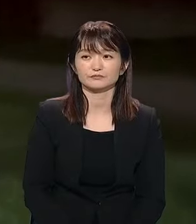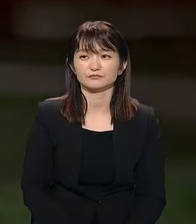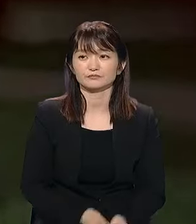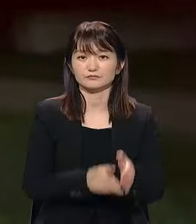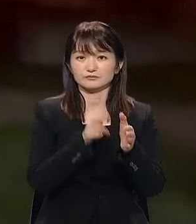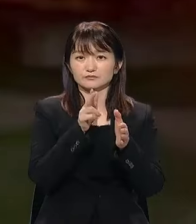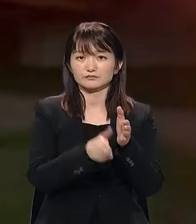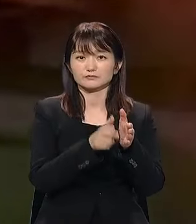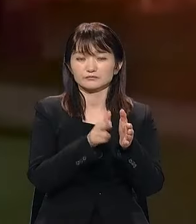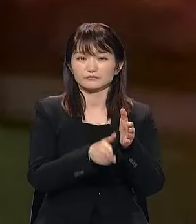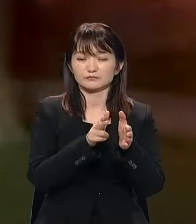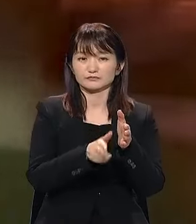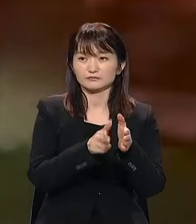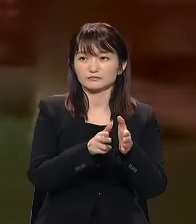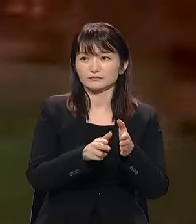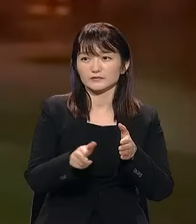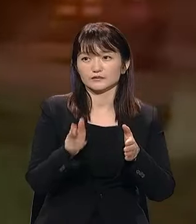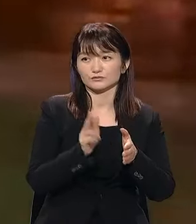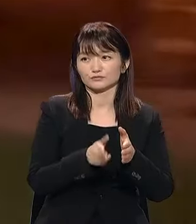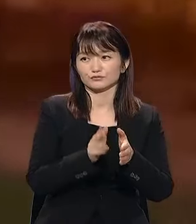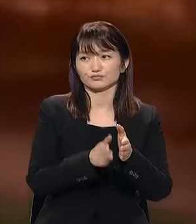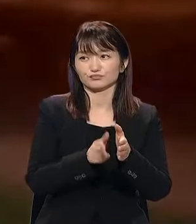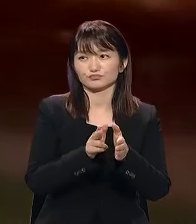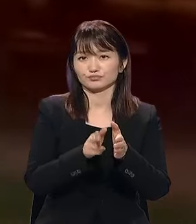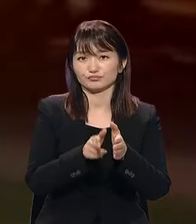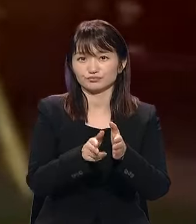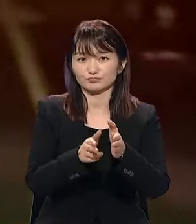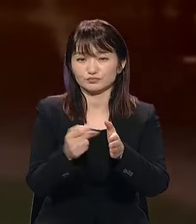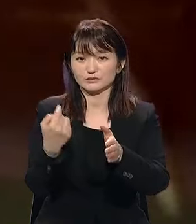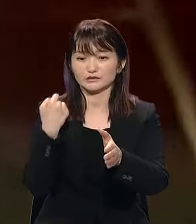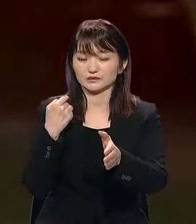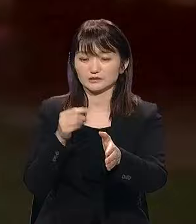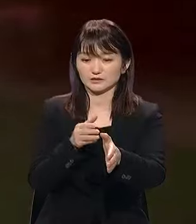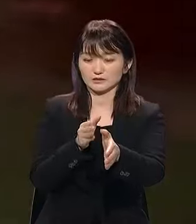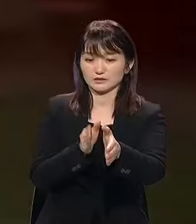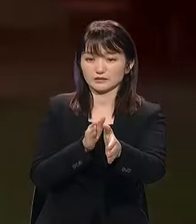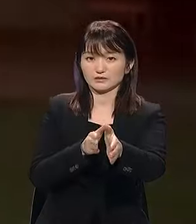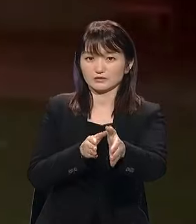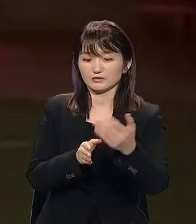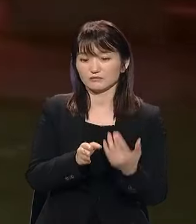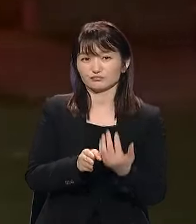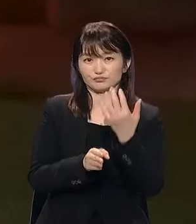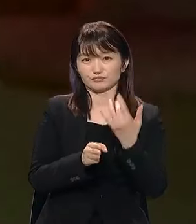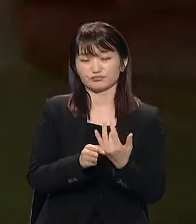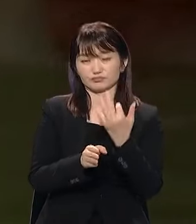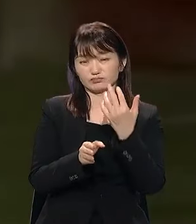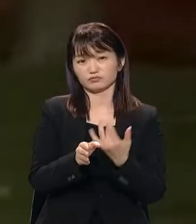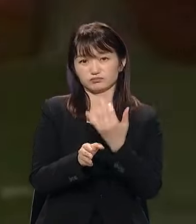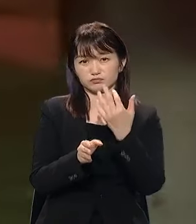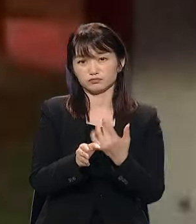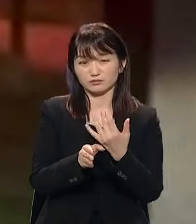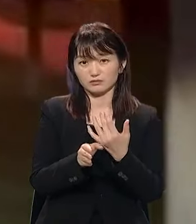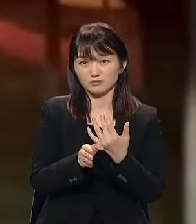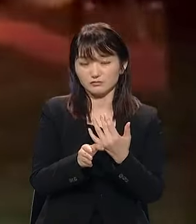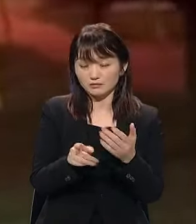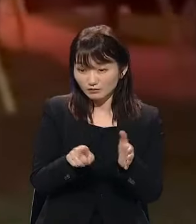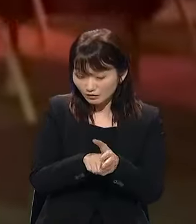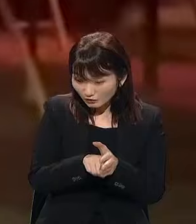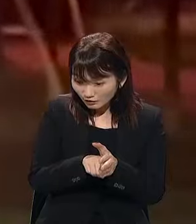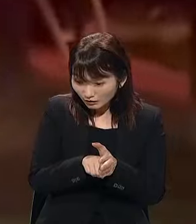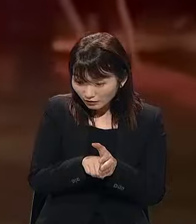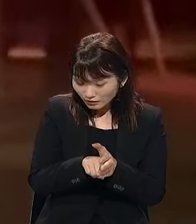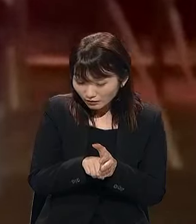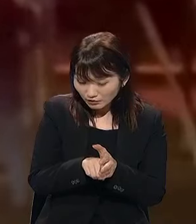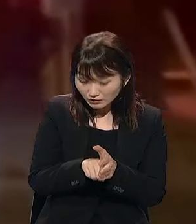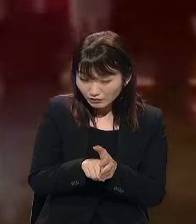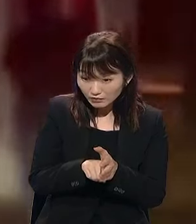한 열차가 철도 건널목을 통과하고 있습니다. 그런데 뒤쪽 칸들에 불이 붙어 활활 타오르고 있는데요. 믿기지 않는 풍경을 목격한